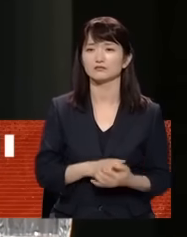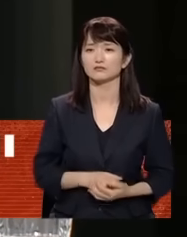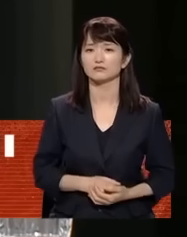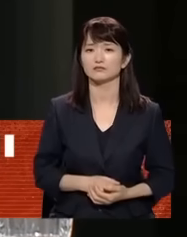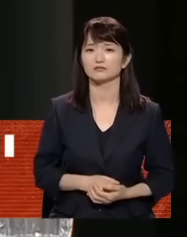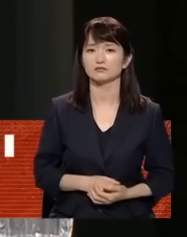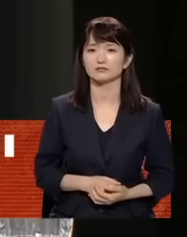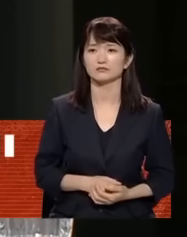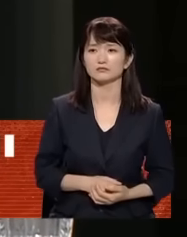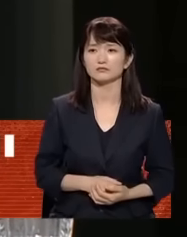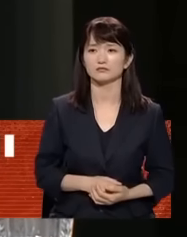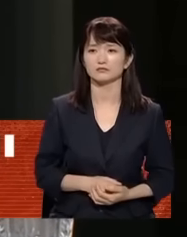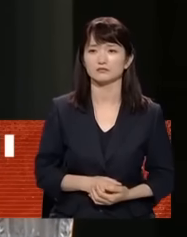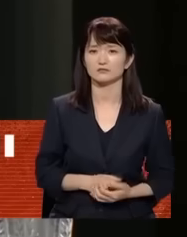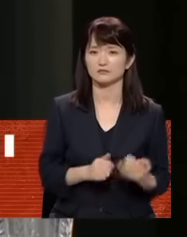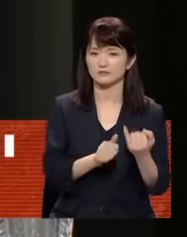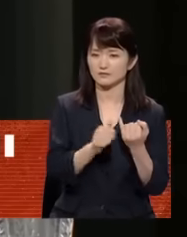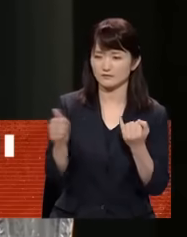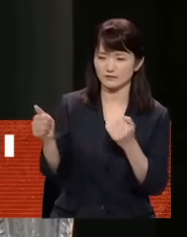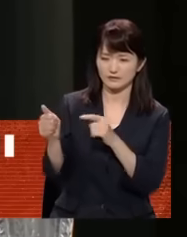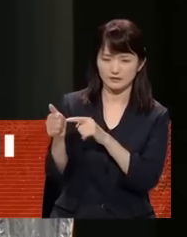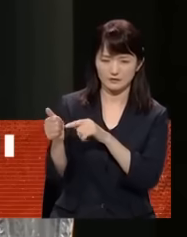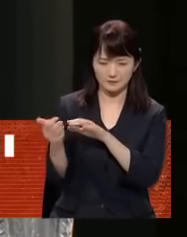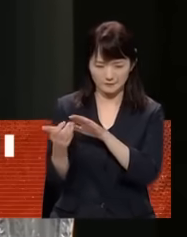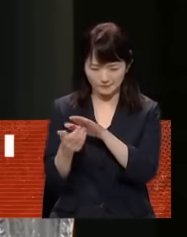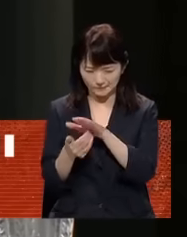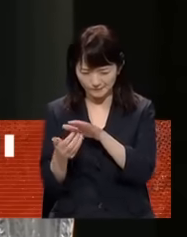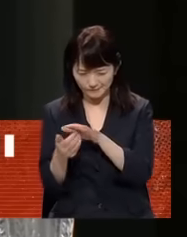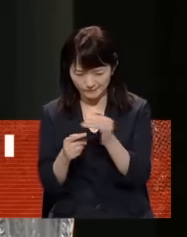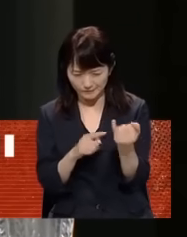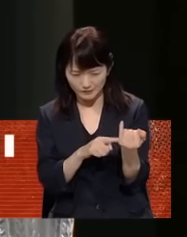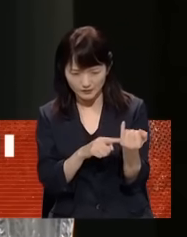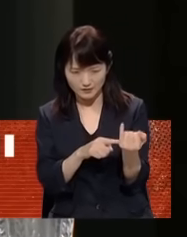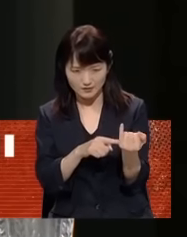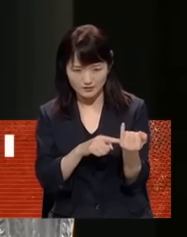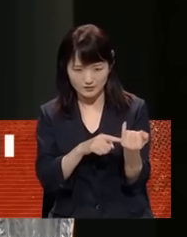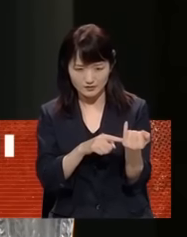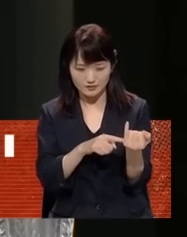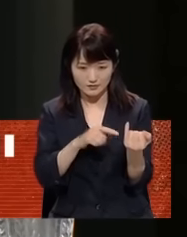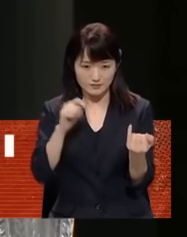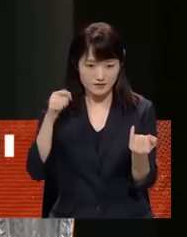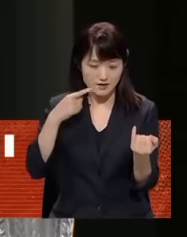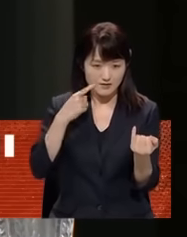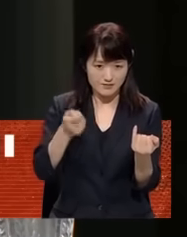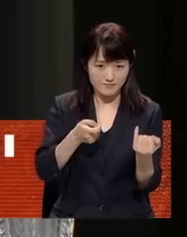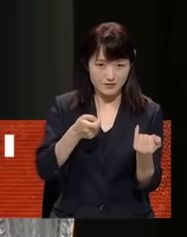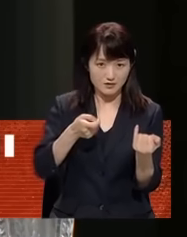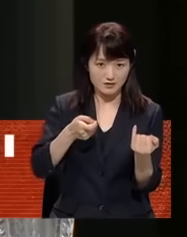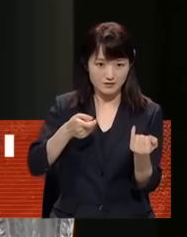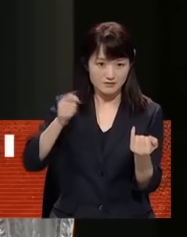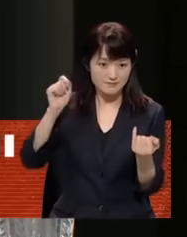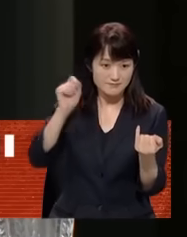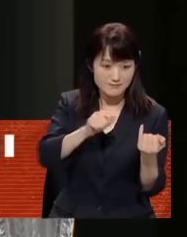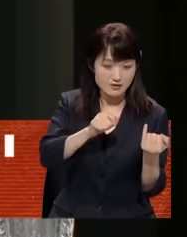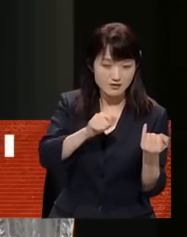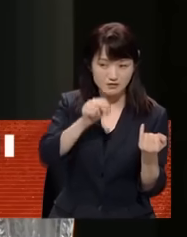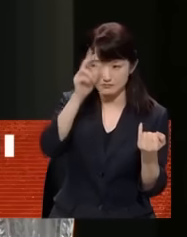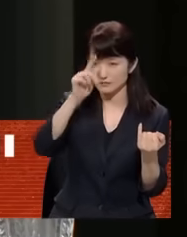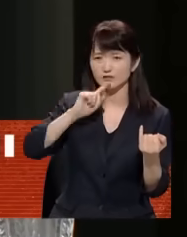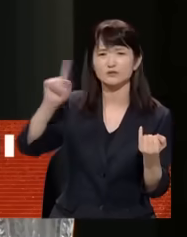이게 저런 식으로 남편이 규모 교묘하게 막 하니까이 경찰에 신고를 하기가 애매해졌다는